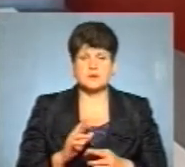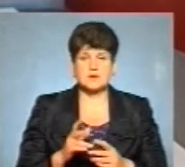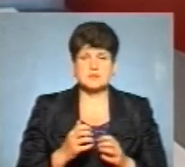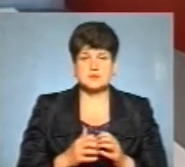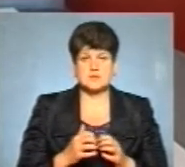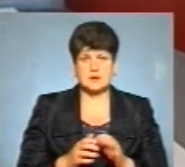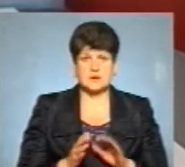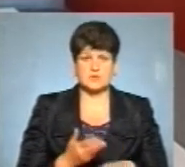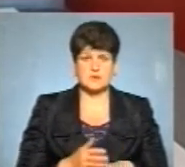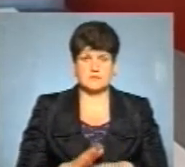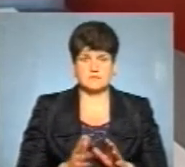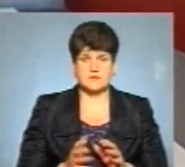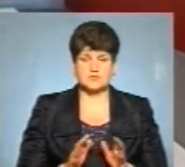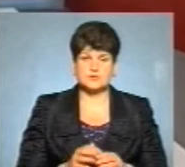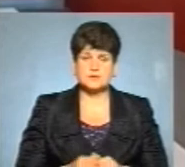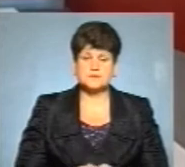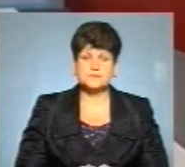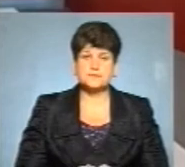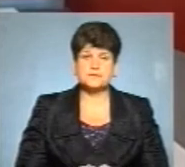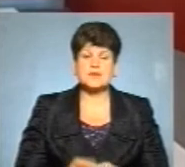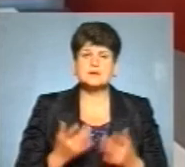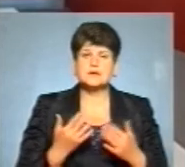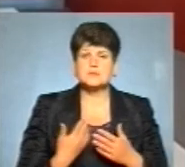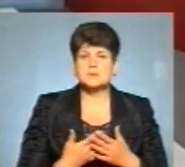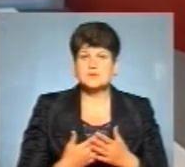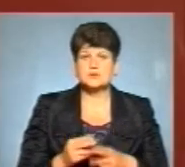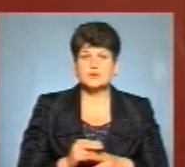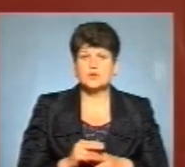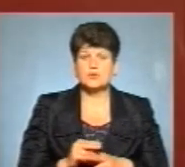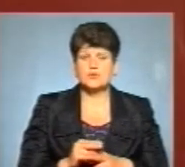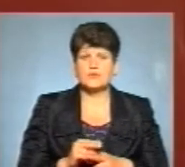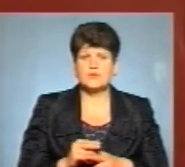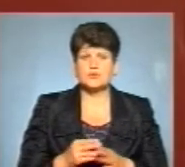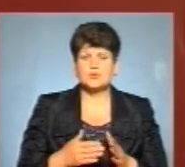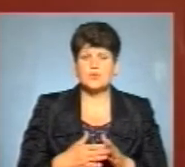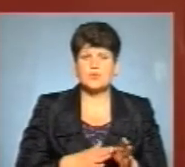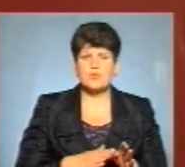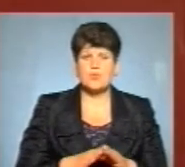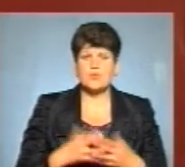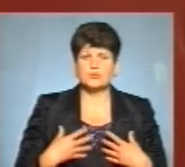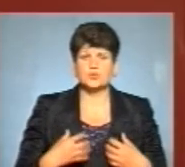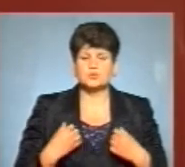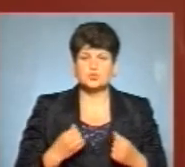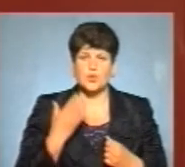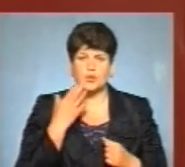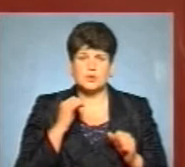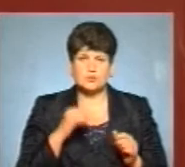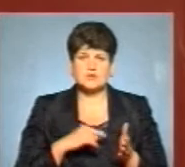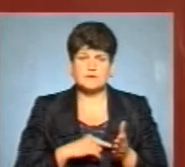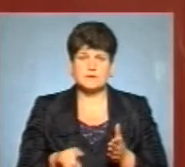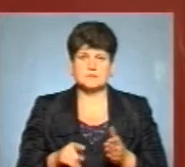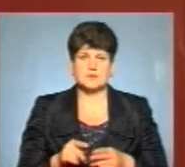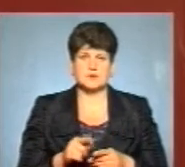стан їхнього здоров'я розцінюється як середньої важкості. Скільки приблизно триває лікування до повного одужання, вже коли можна виписати людину з